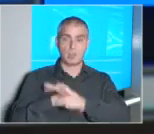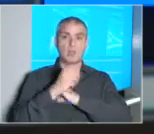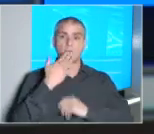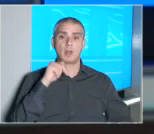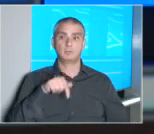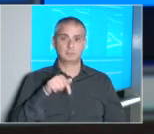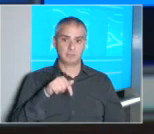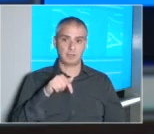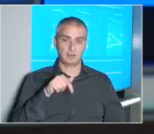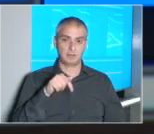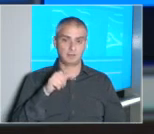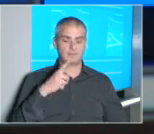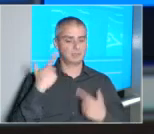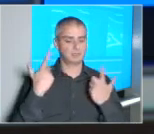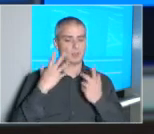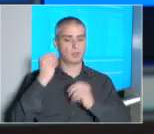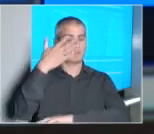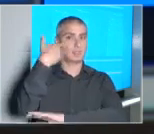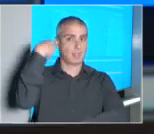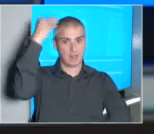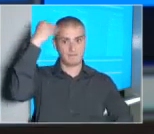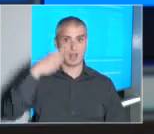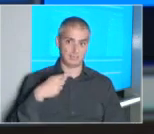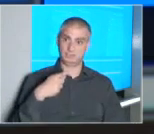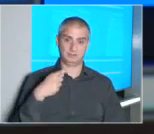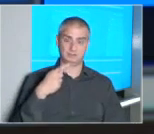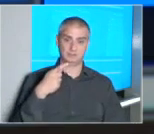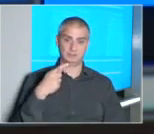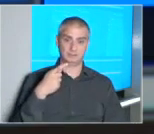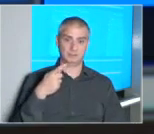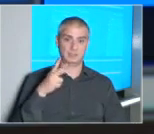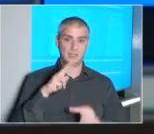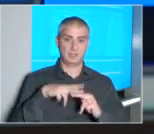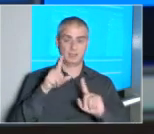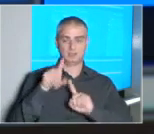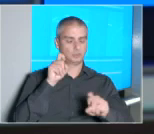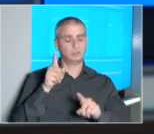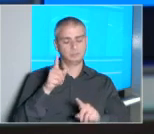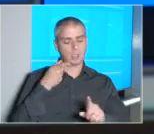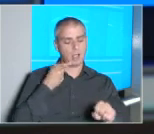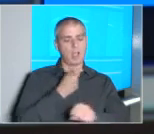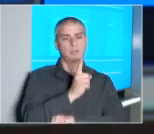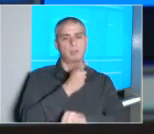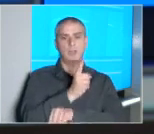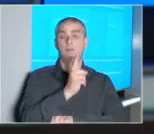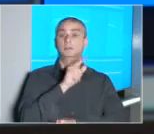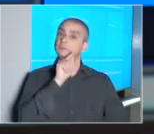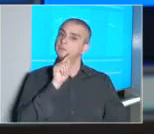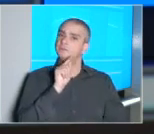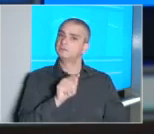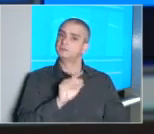בישראל, ויחגוג עם דגל פלסטין אחרי כיבושה, זו התרסה,